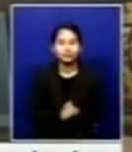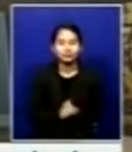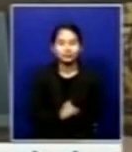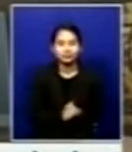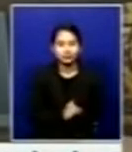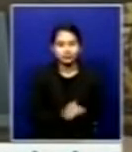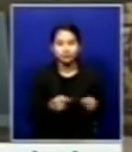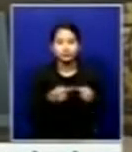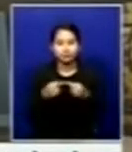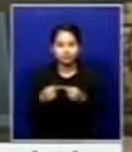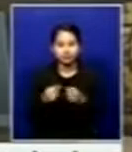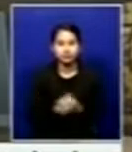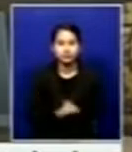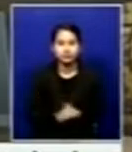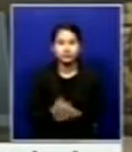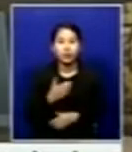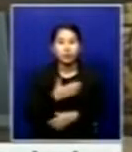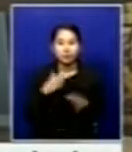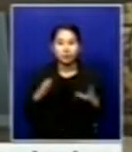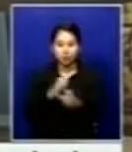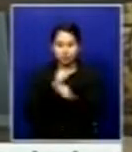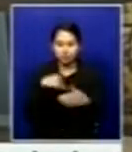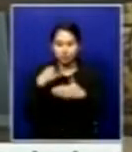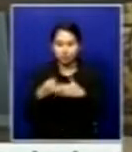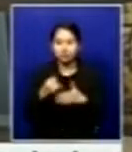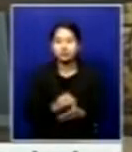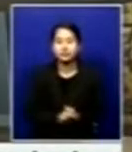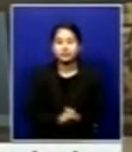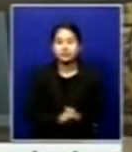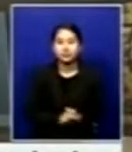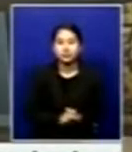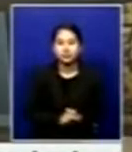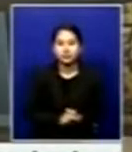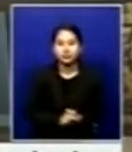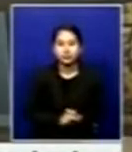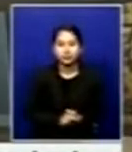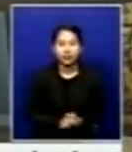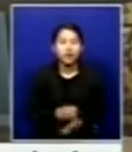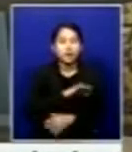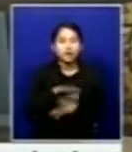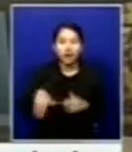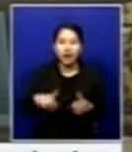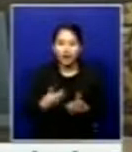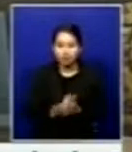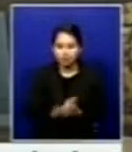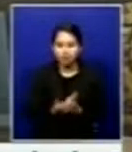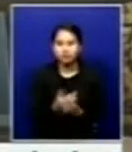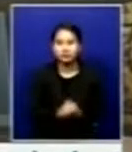ท่านประธานครับผมขอสรุปจบสิ่งที่เกิดขึ้นทั้งหมดนะครับ